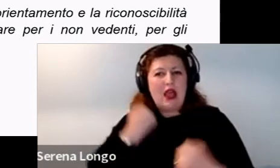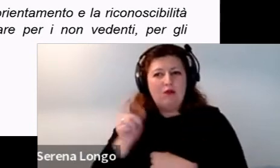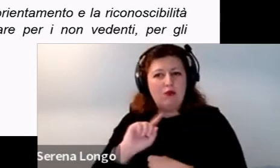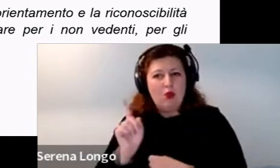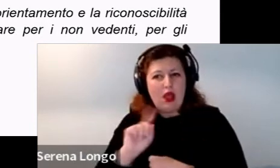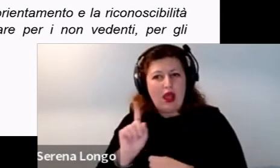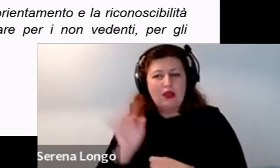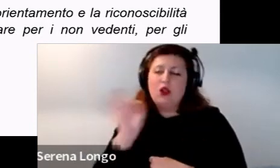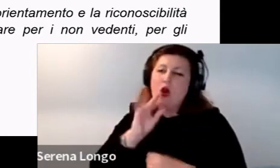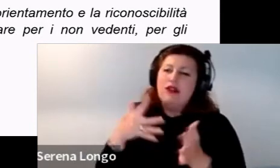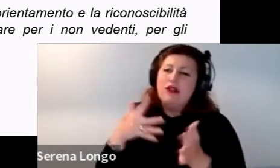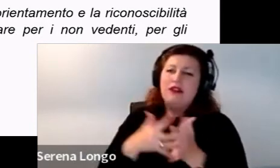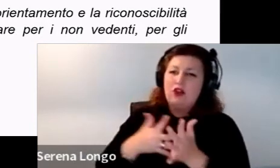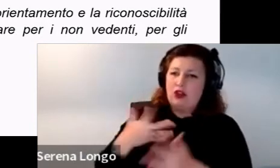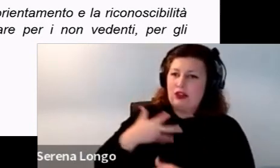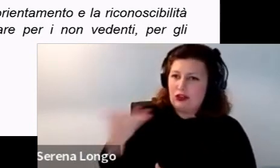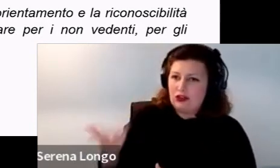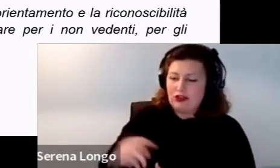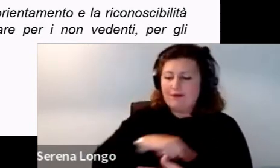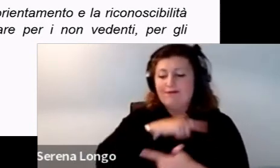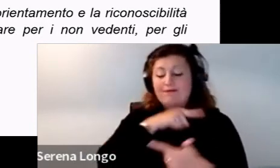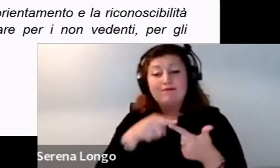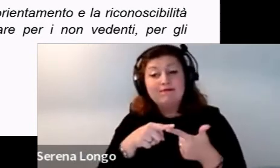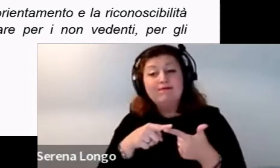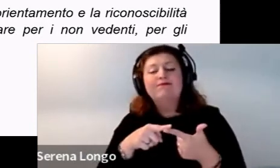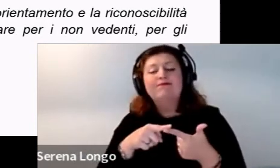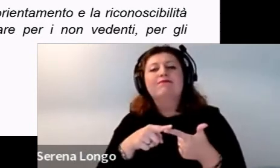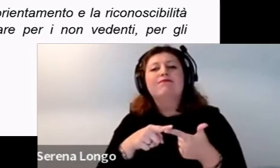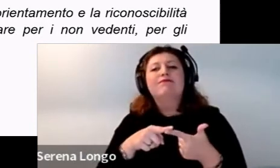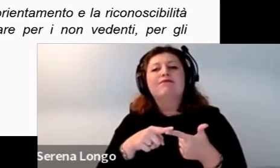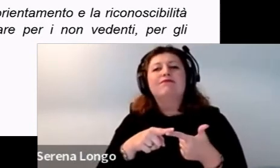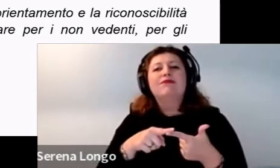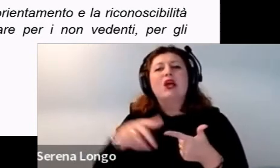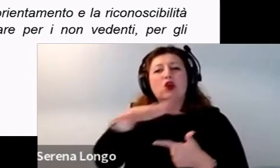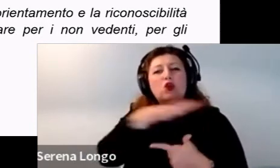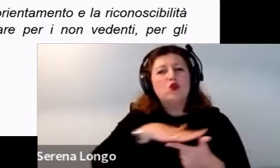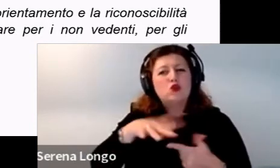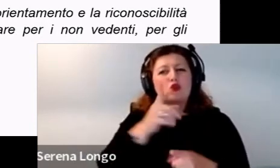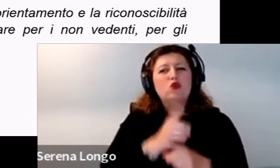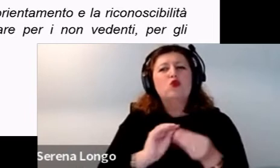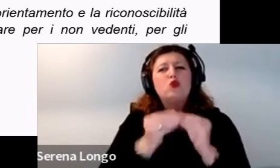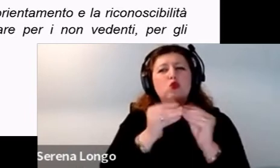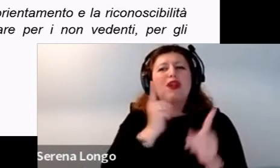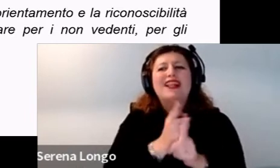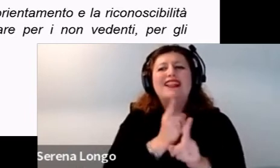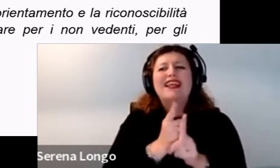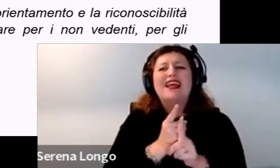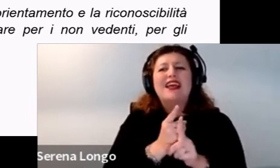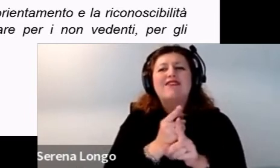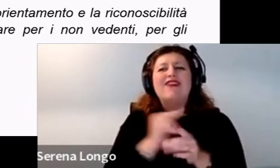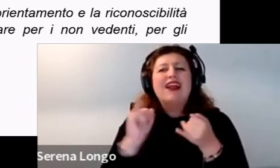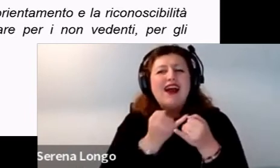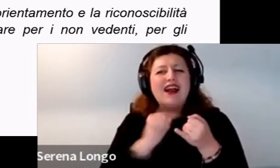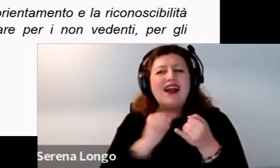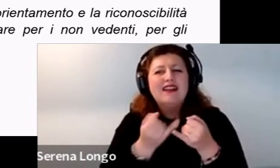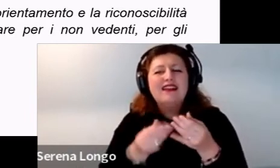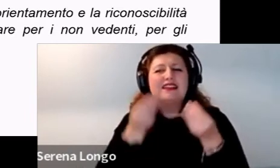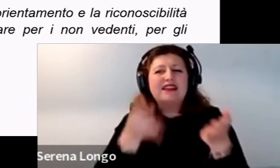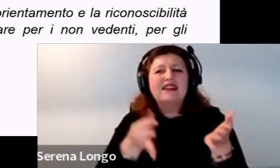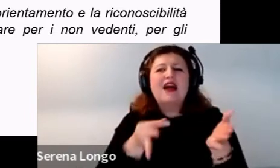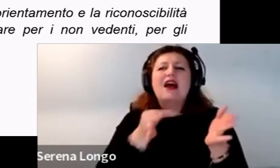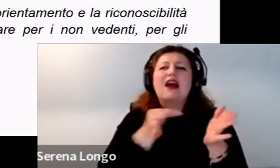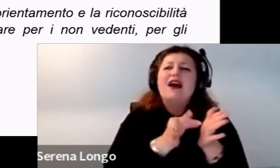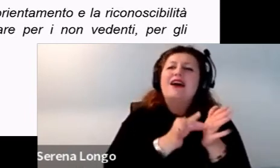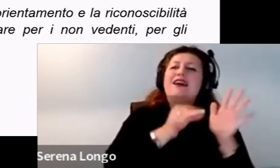deambulazione. Comma 2, le strutture interne devono avere le caratteristiche di cui gli articoli 7, 15